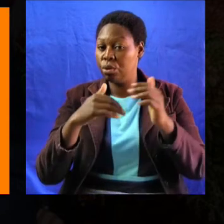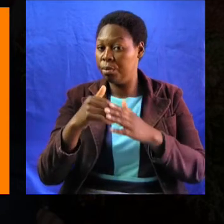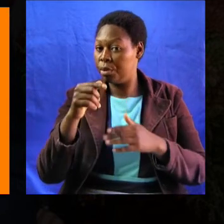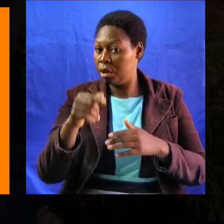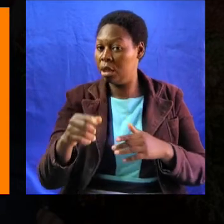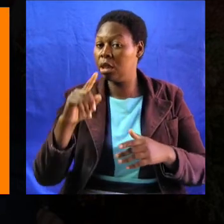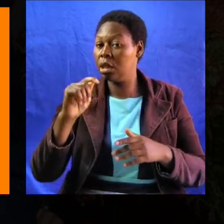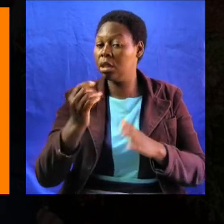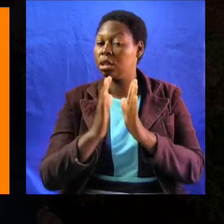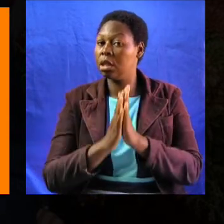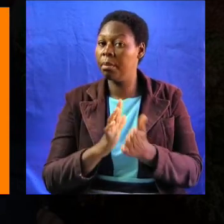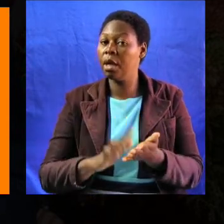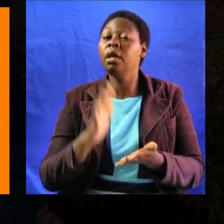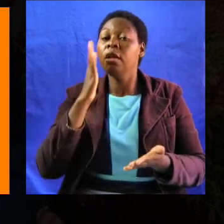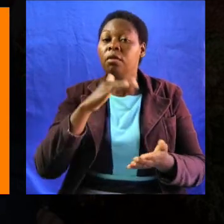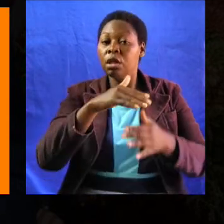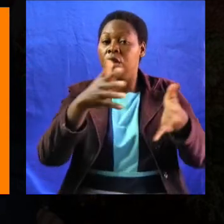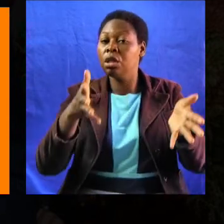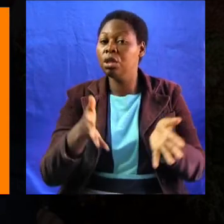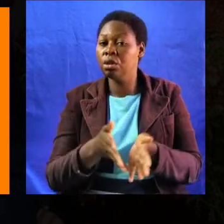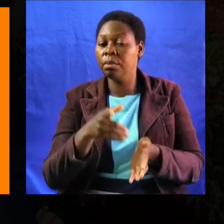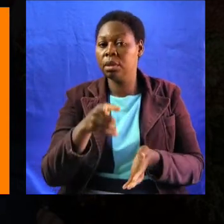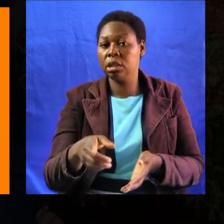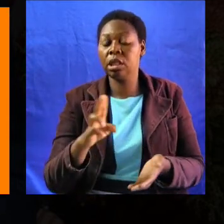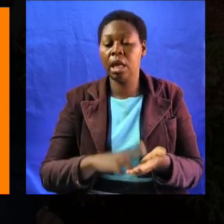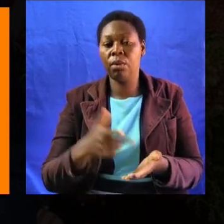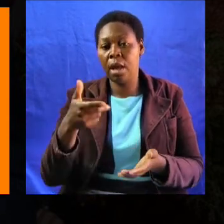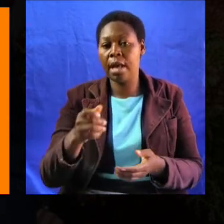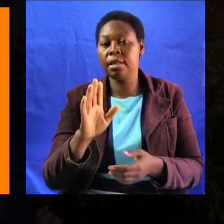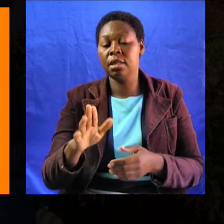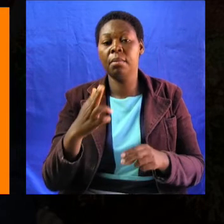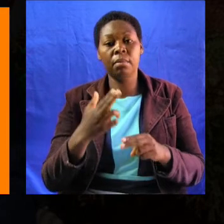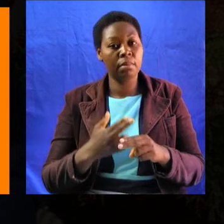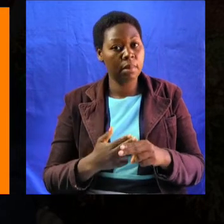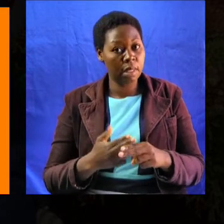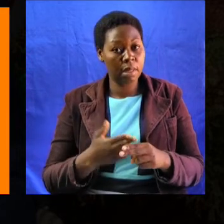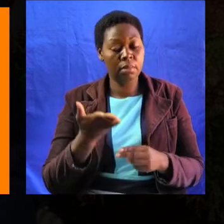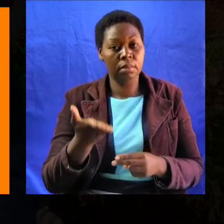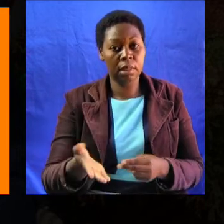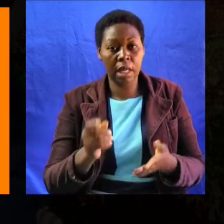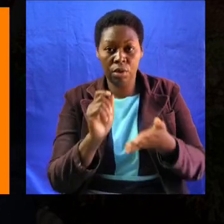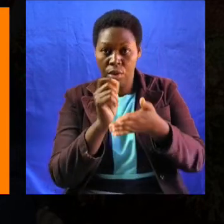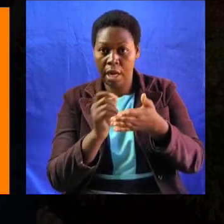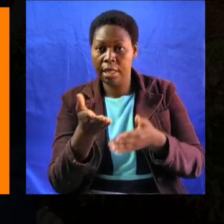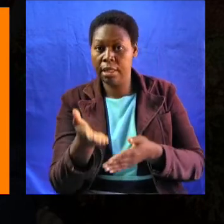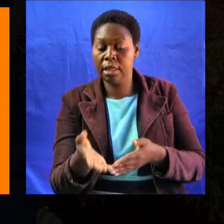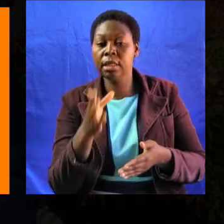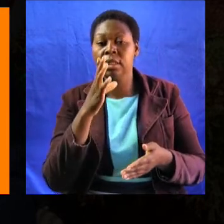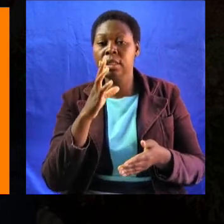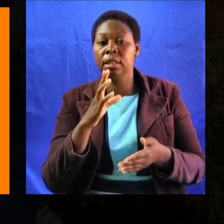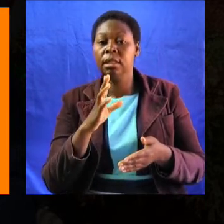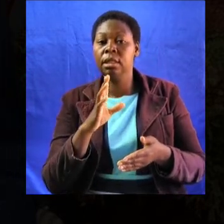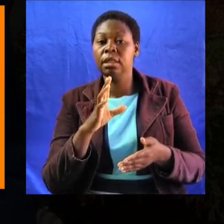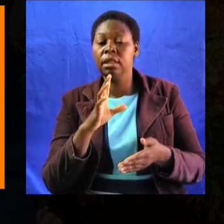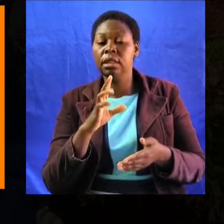nokupedza rusvingo urwu? Takavabvunzavo mazita avo kuti tikuzivisei tinyore mazita avarume vanhu